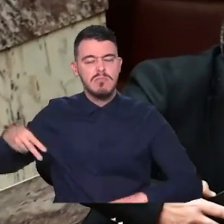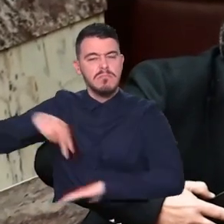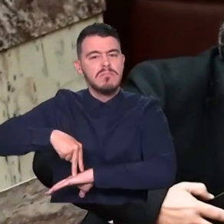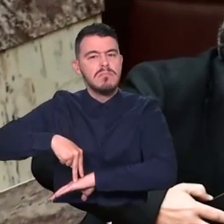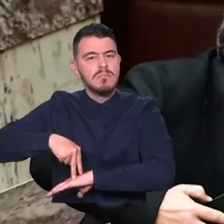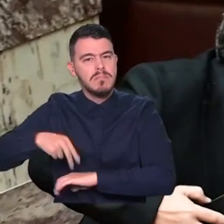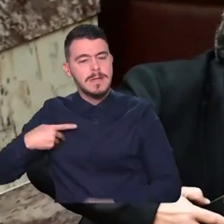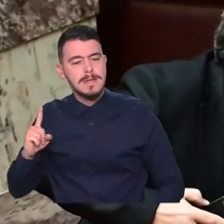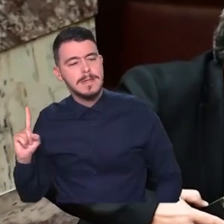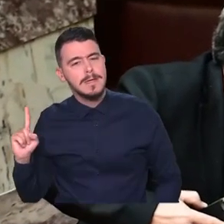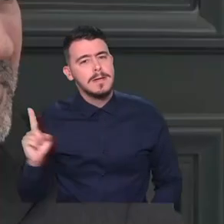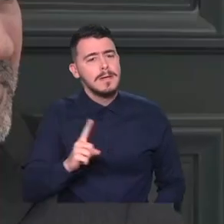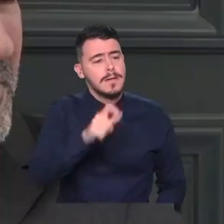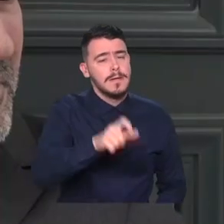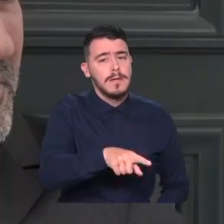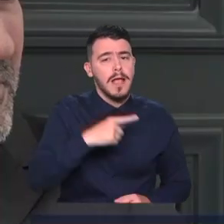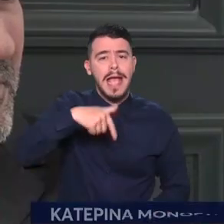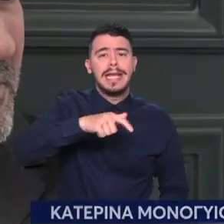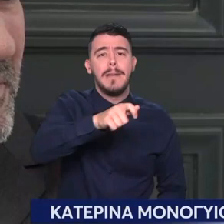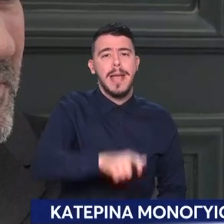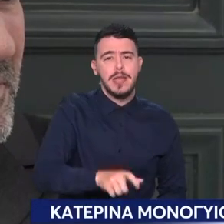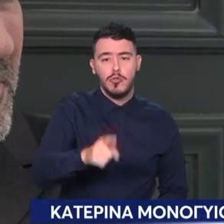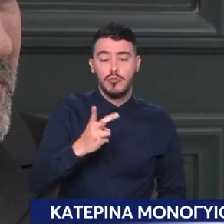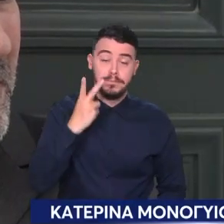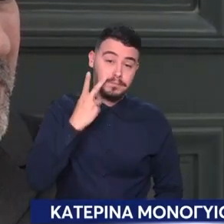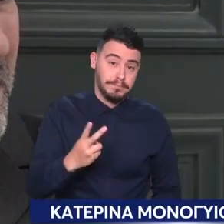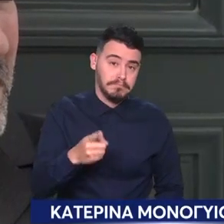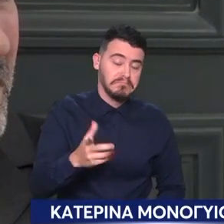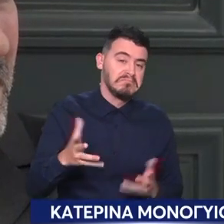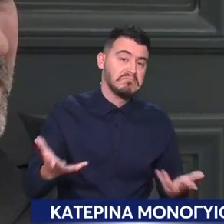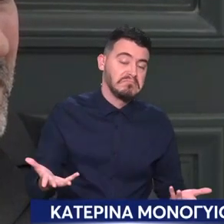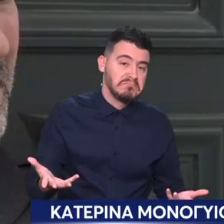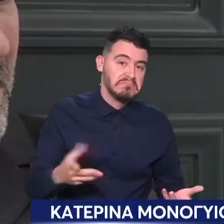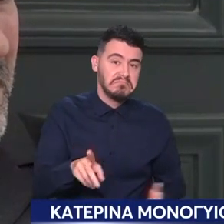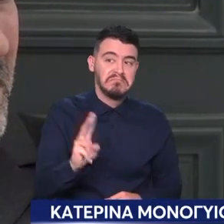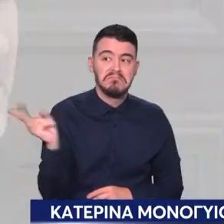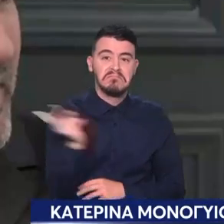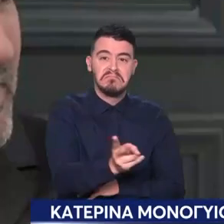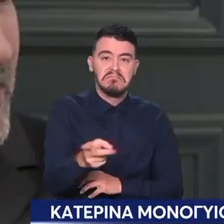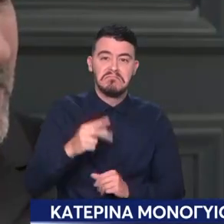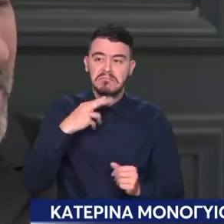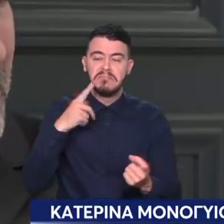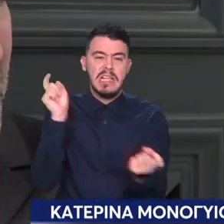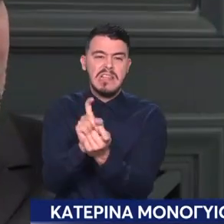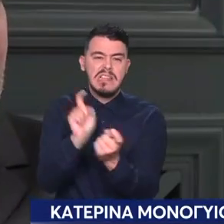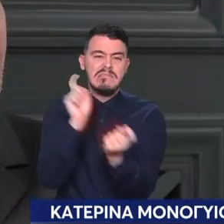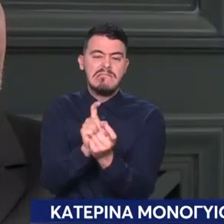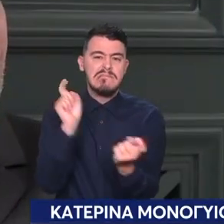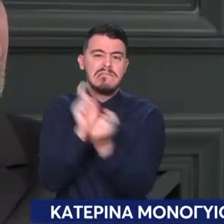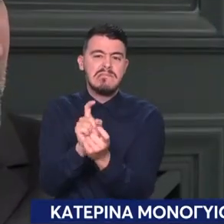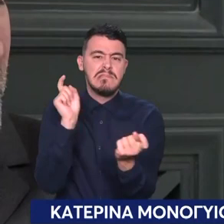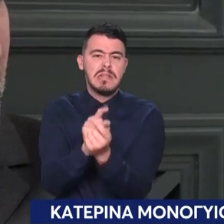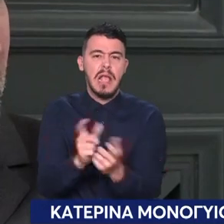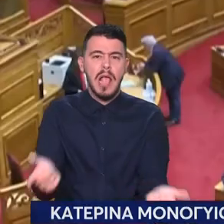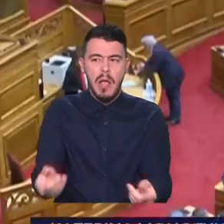μέρος που βρισκόταν ο κύριος Γραμμένος. Είδα ότι ανταλλάξανε κάποιες κουβέντες. Υπήρχε μια